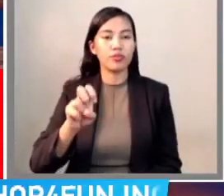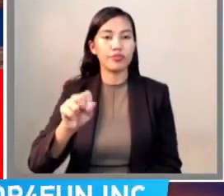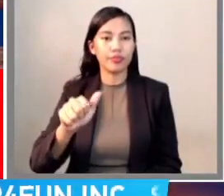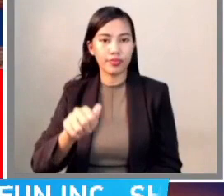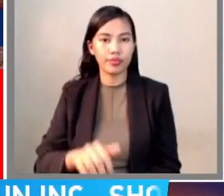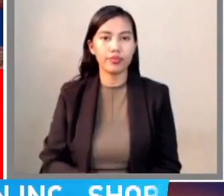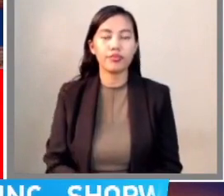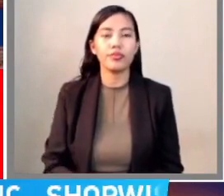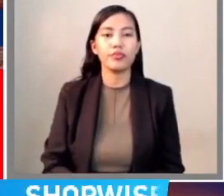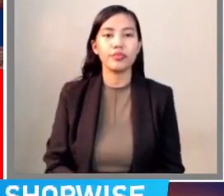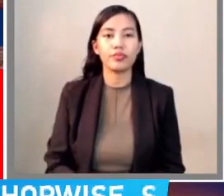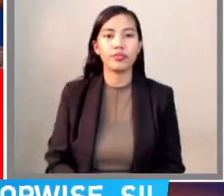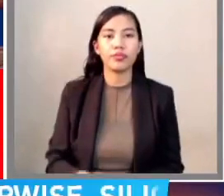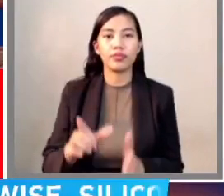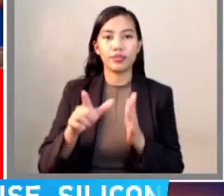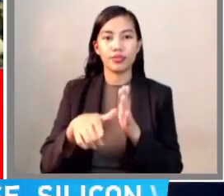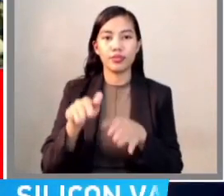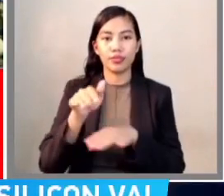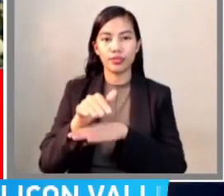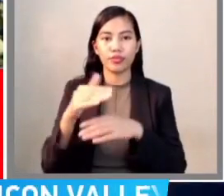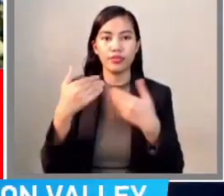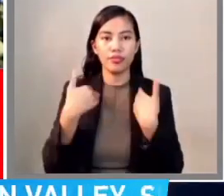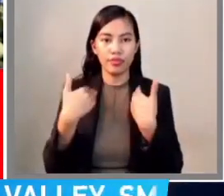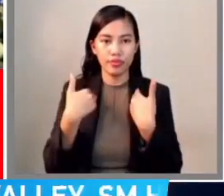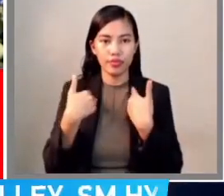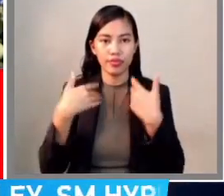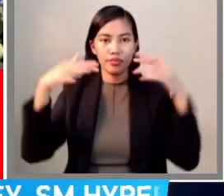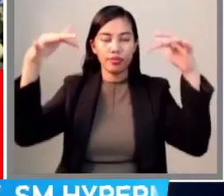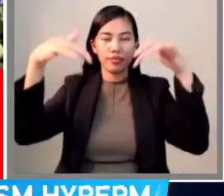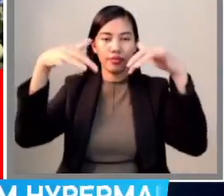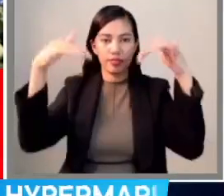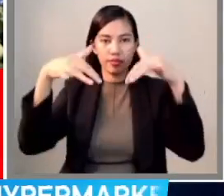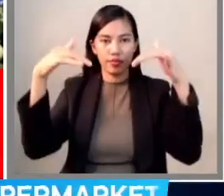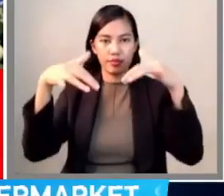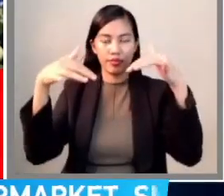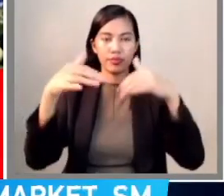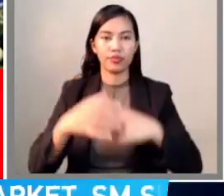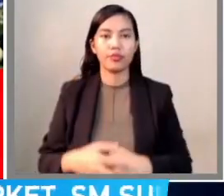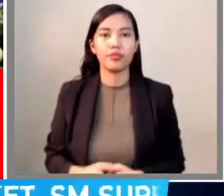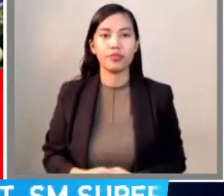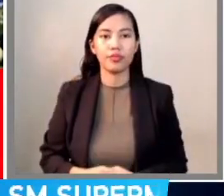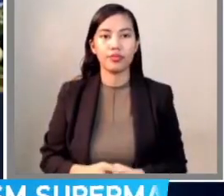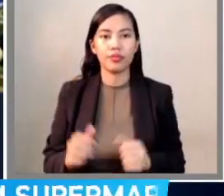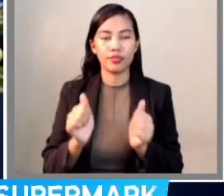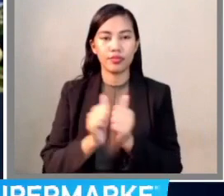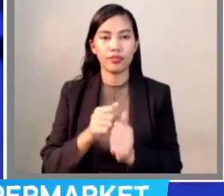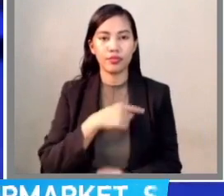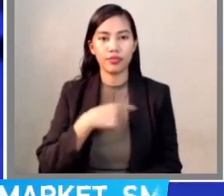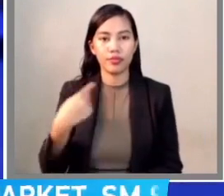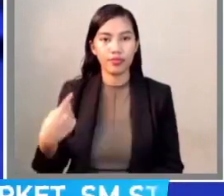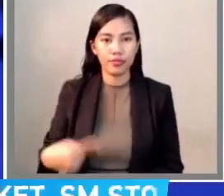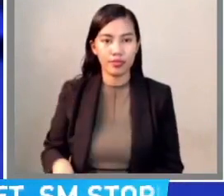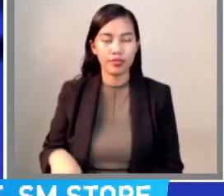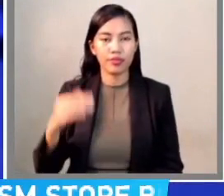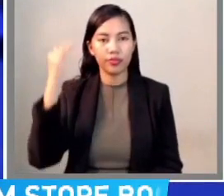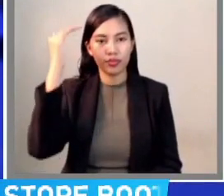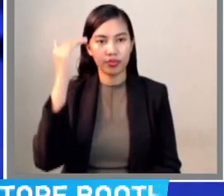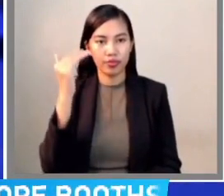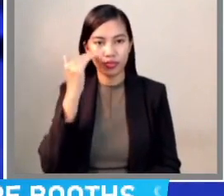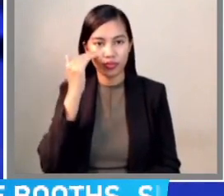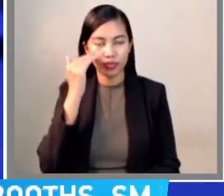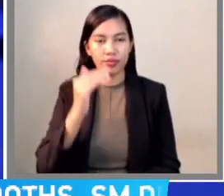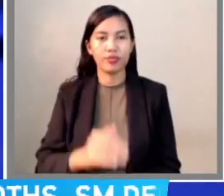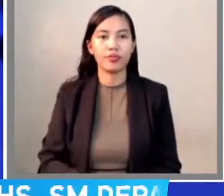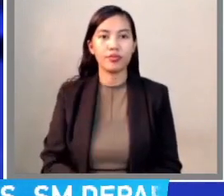po magaganap yung mga magkakasunod na summit ng ASEAN kasama ang China, ASEAN kasama ang Korea at ASEAN kasama ang